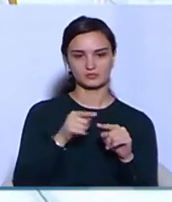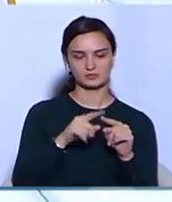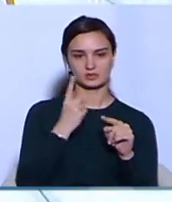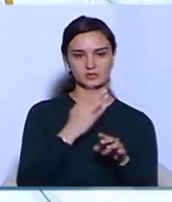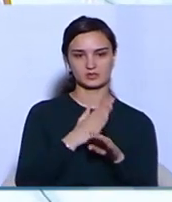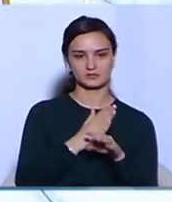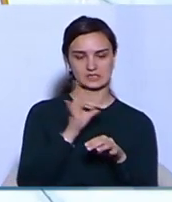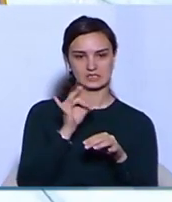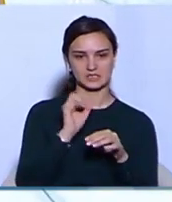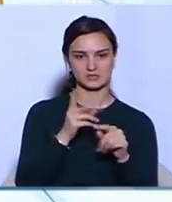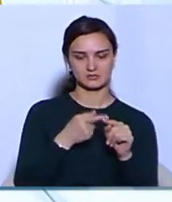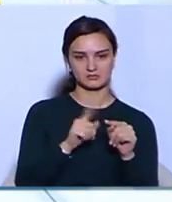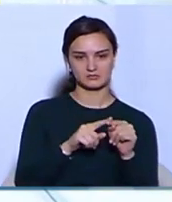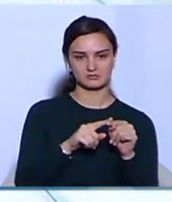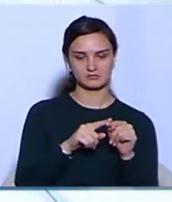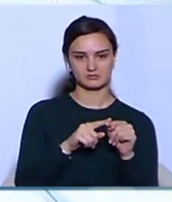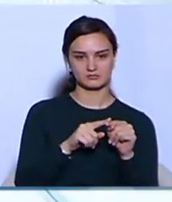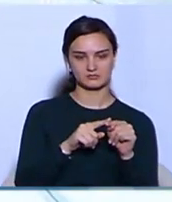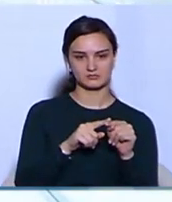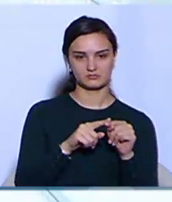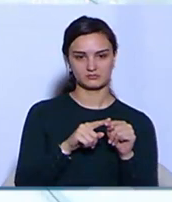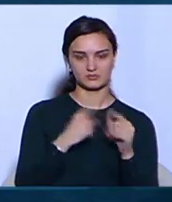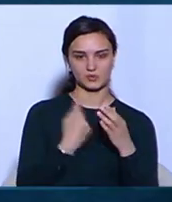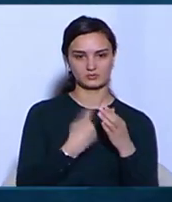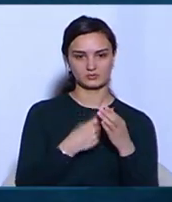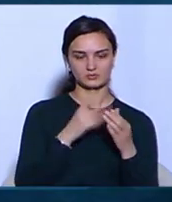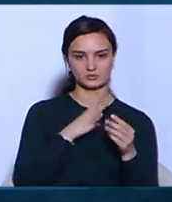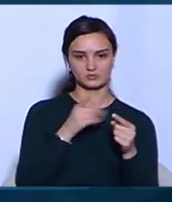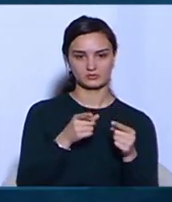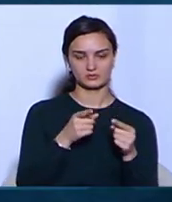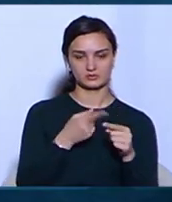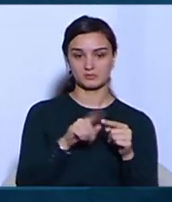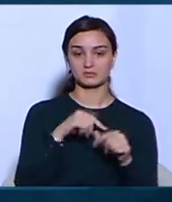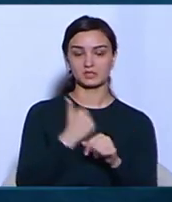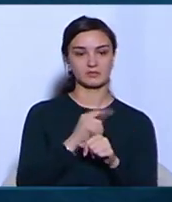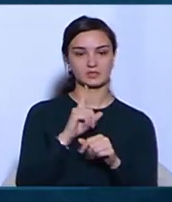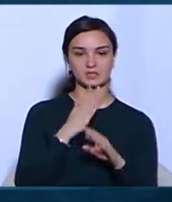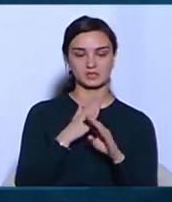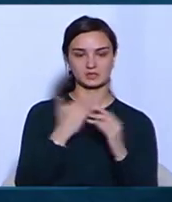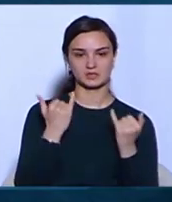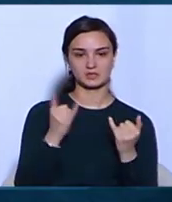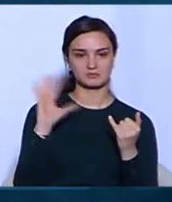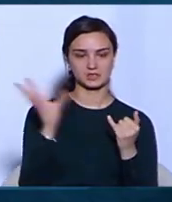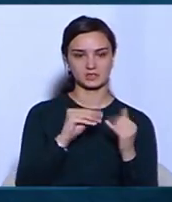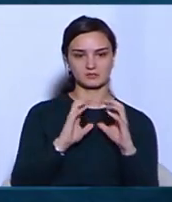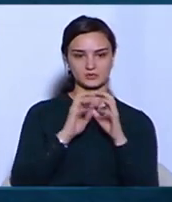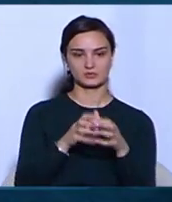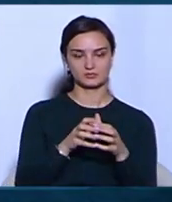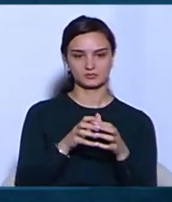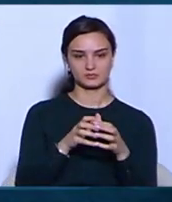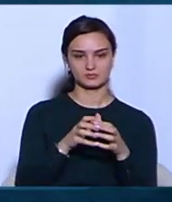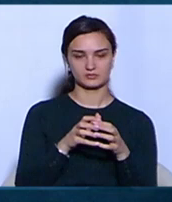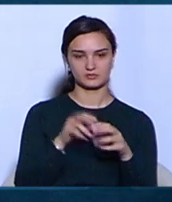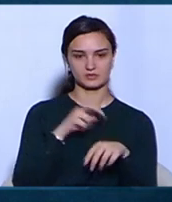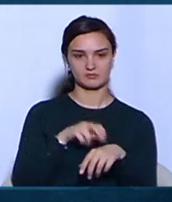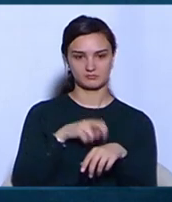აქვს რისკი იმისა, რომ ჰქონდეს აუტიზმი. მაგრამ მთავარი ალბათ არის ის, რომ დღეს მთელი მსოფლიო სამედიცინო